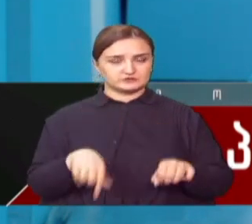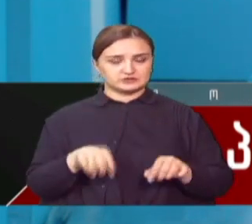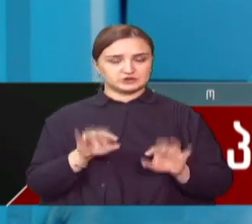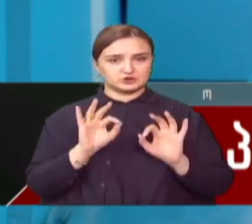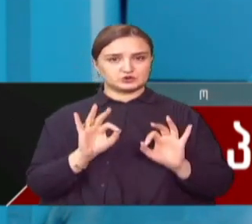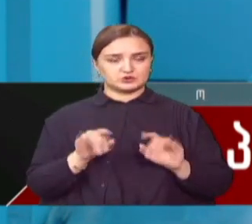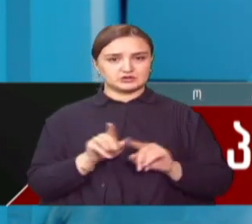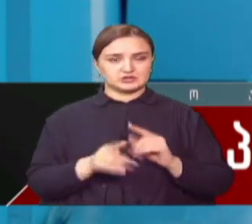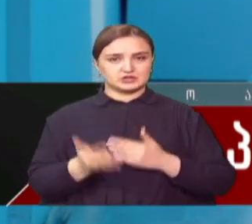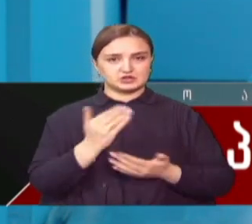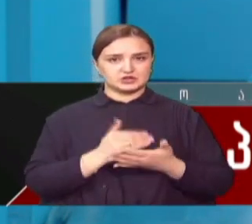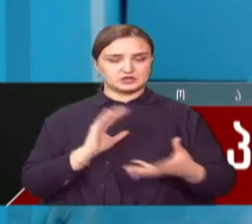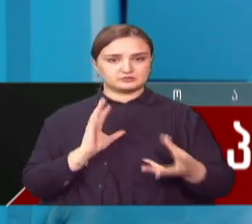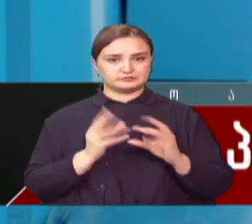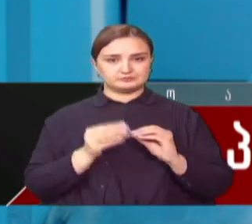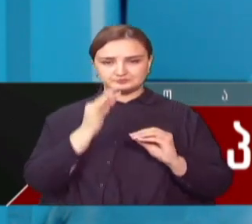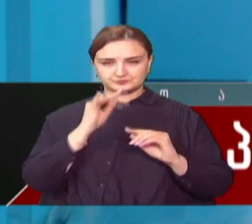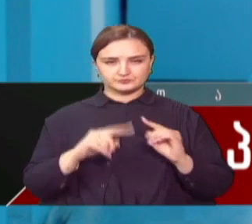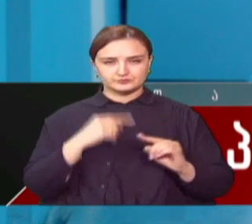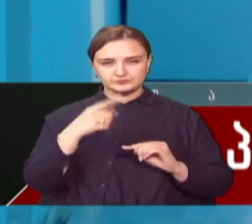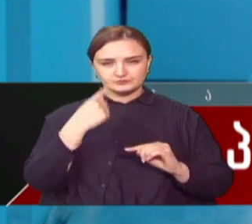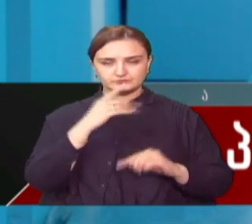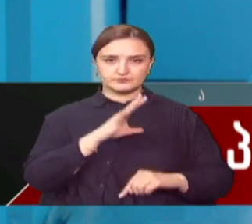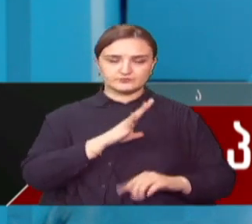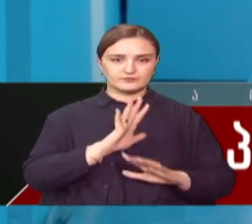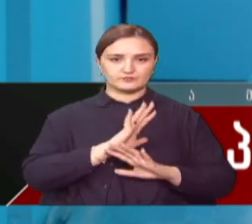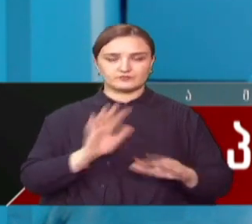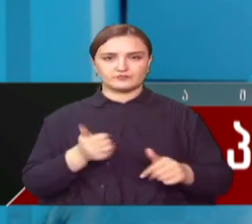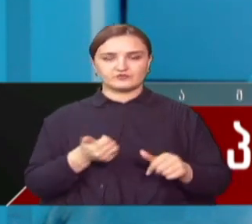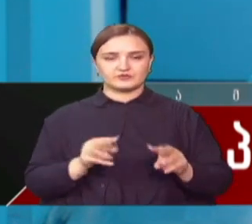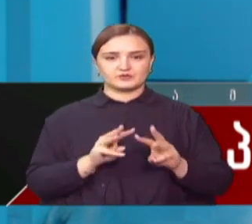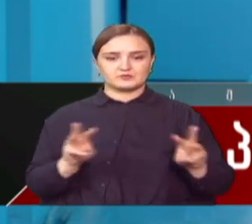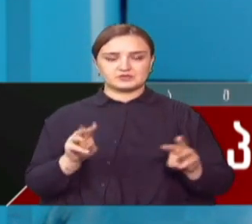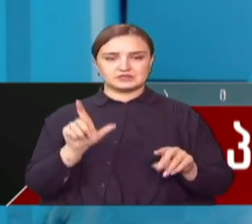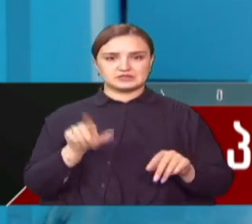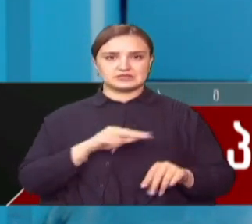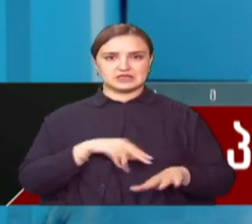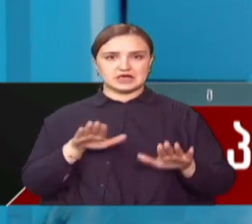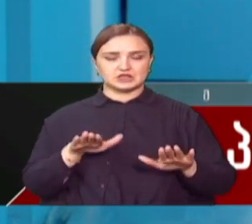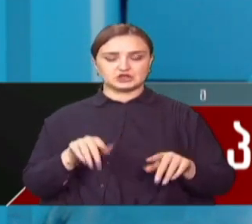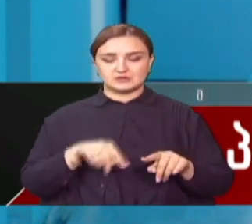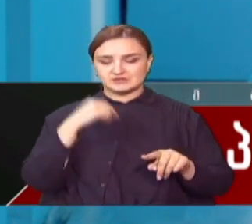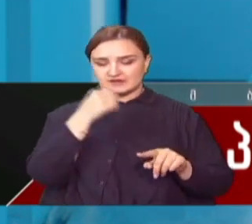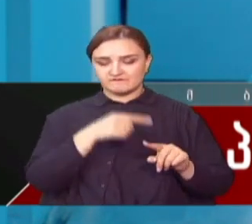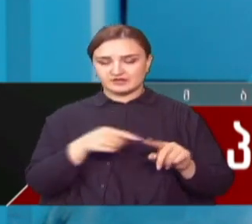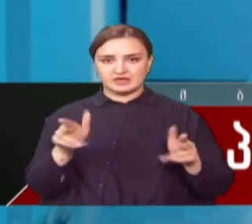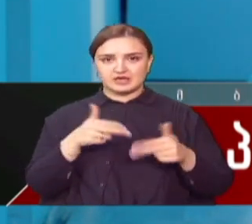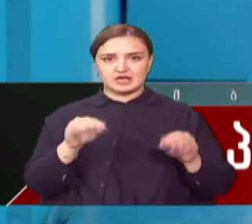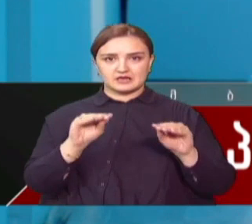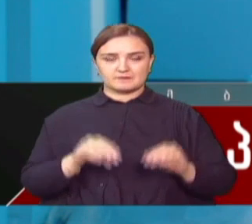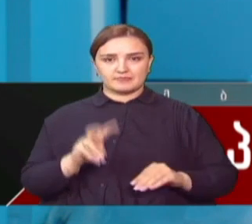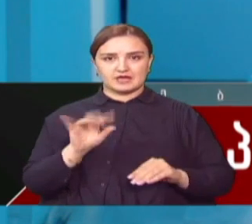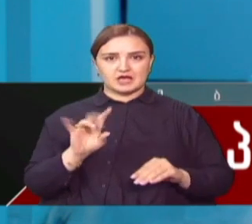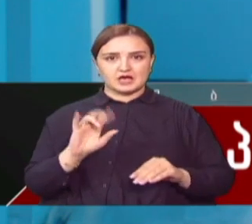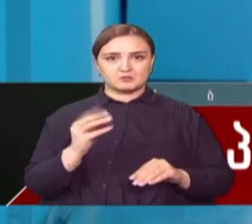სწორედ ამ შედეგებიდან გამომდინარე შემდგომ უკვე ვთქვათ, იყო თუ არა პრემიერ-მინისტრის რანგში წლევანდელი ეს ანგარიში ირაკლი ღარიბაშვილის,